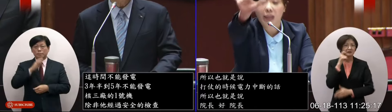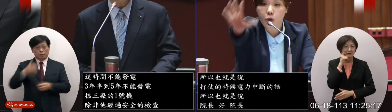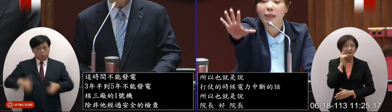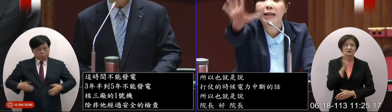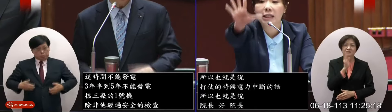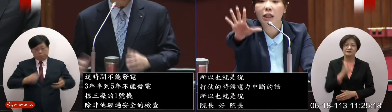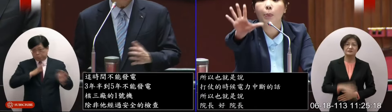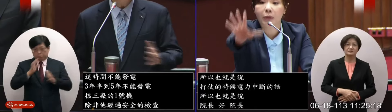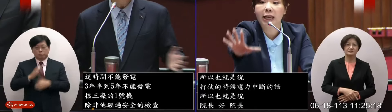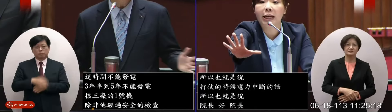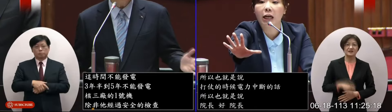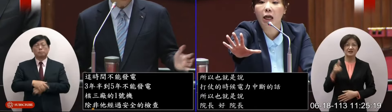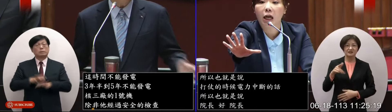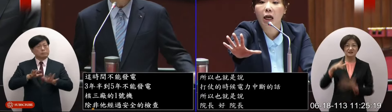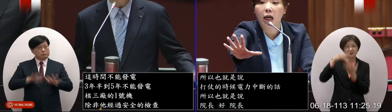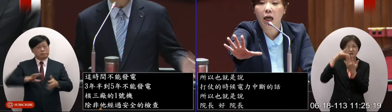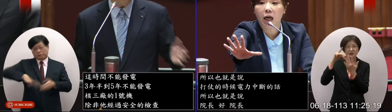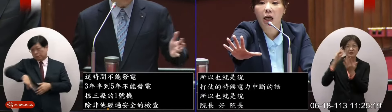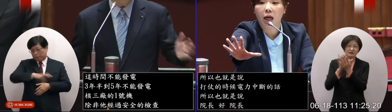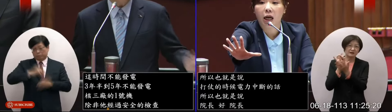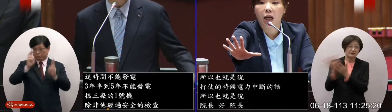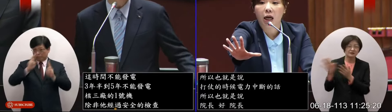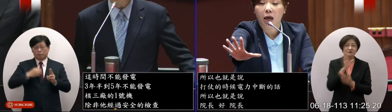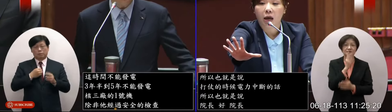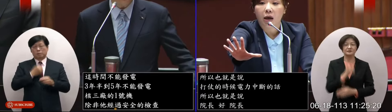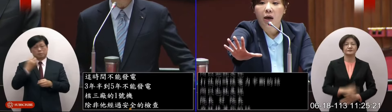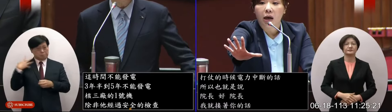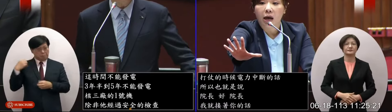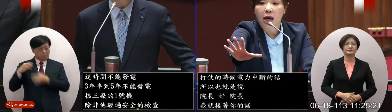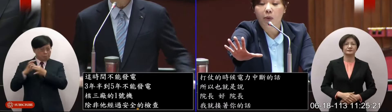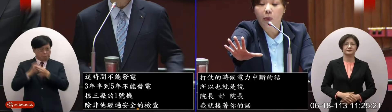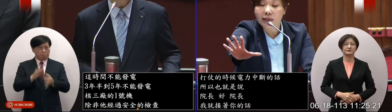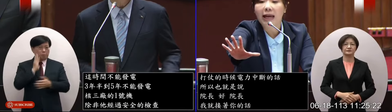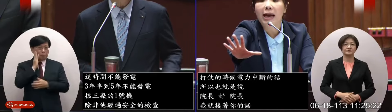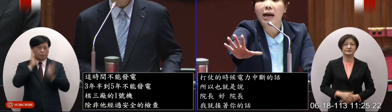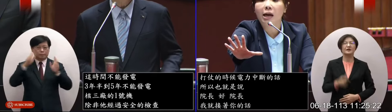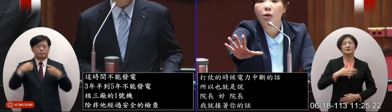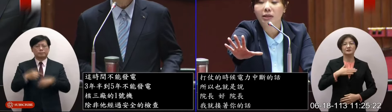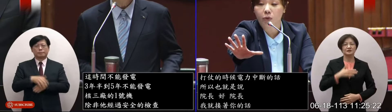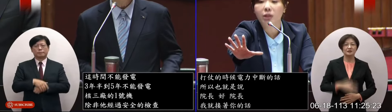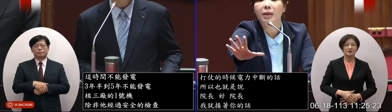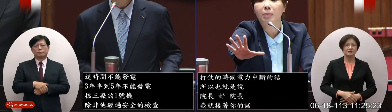项。这个选项已经不见了。 我们现在所有的电力，我们尽量维持它正常的运作啊。 我怎